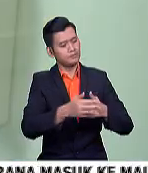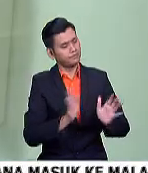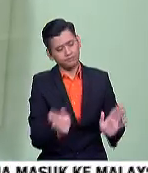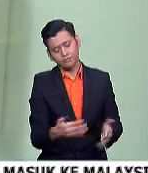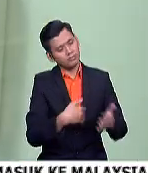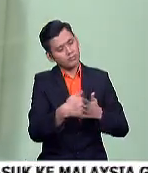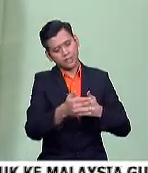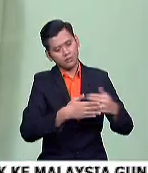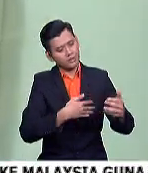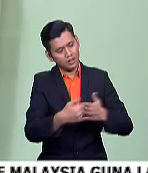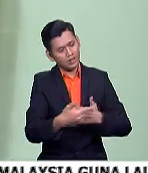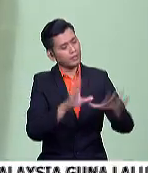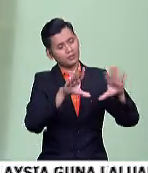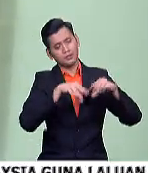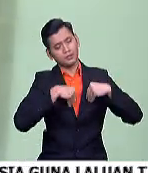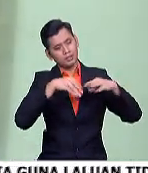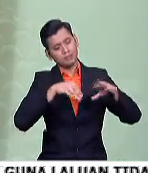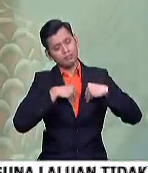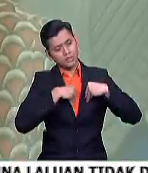pergi lebih bermakna.